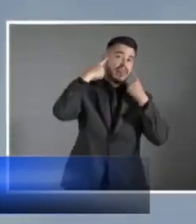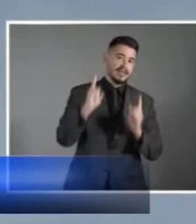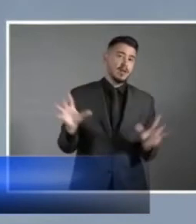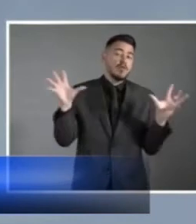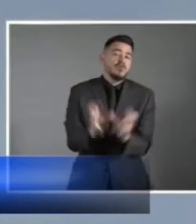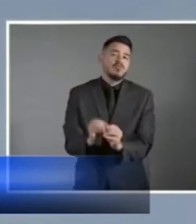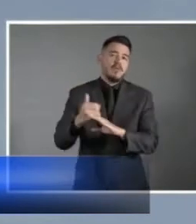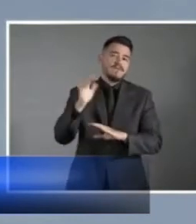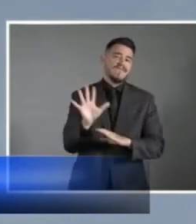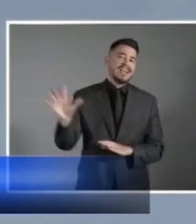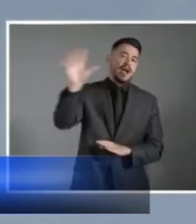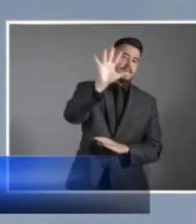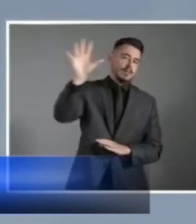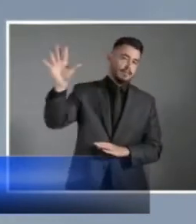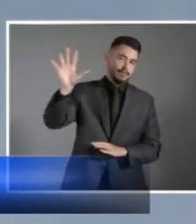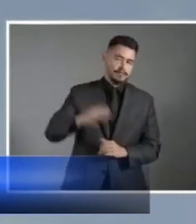στη μάχη των ιδεών